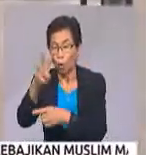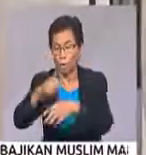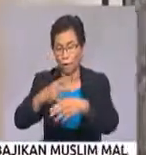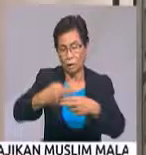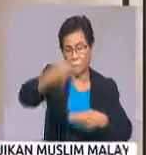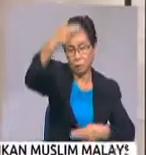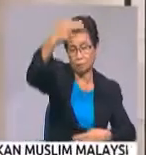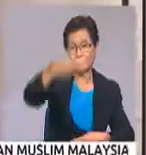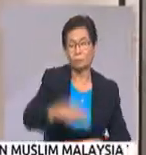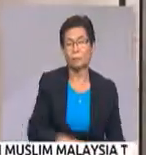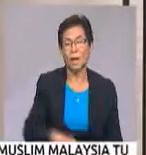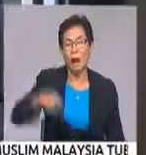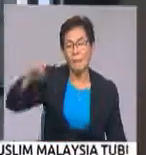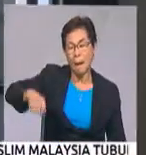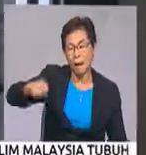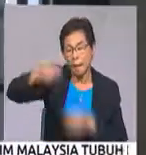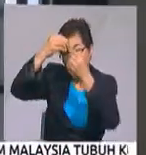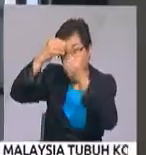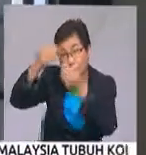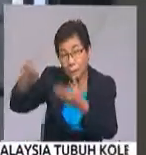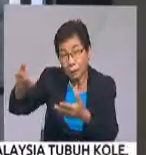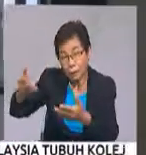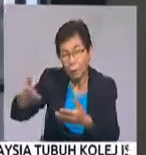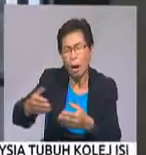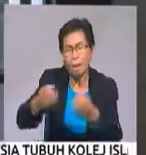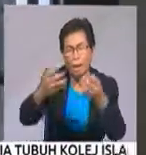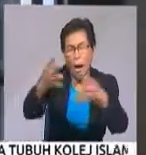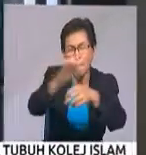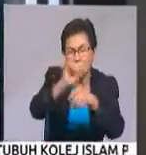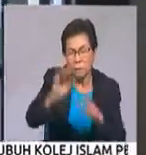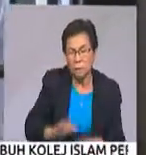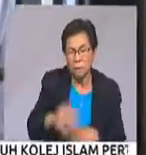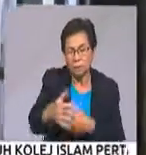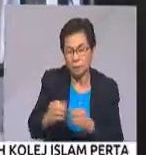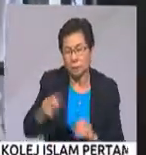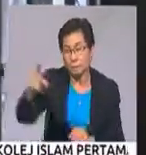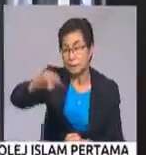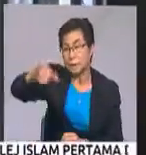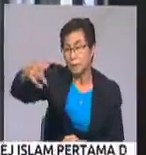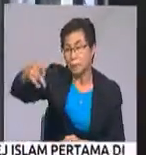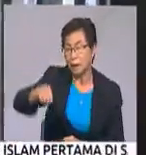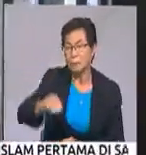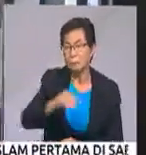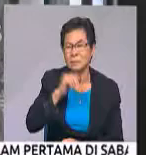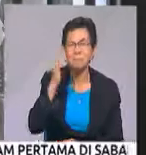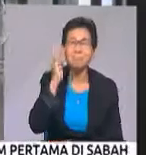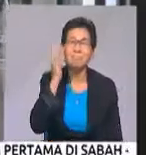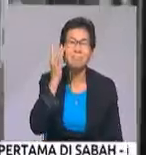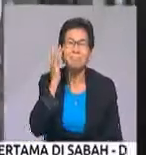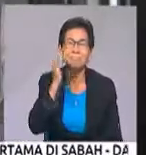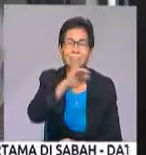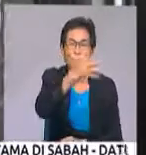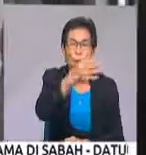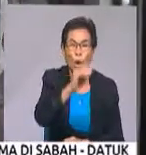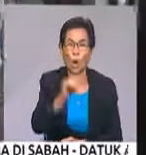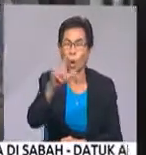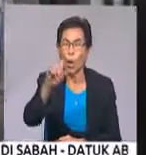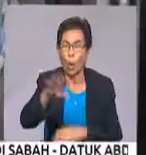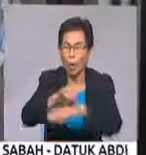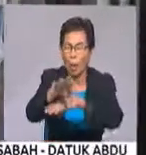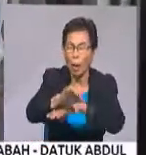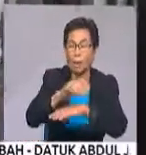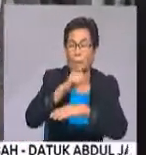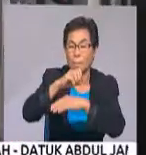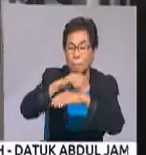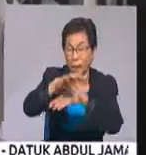hotel. Mahkamah juga diberitahu ramai kakitangan di Pejabat Perdana Menteri tidak menyedari bahawa Jolo ialah penasihat tidak